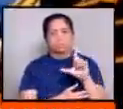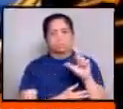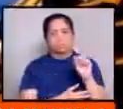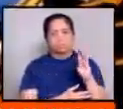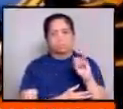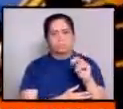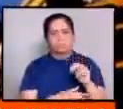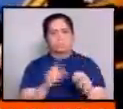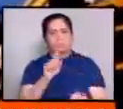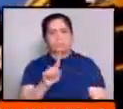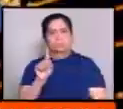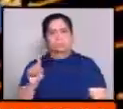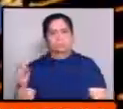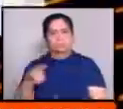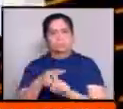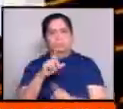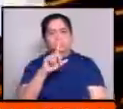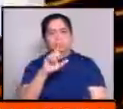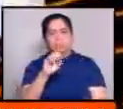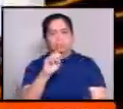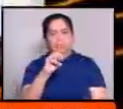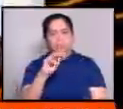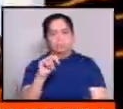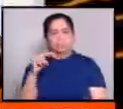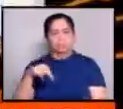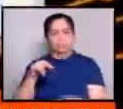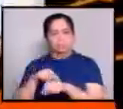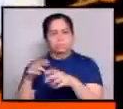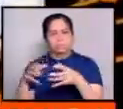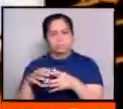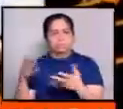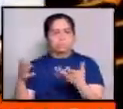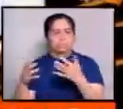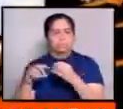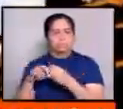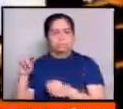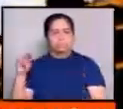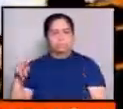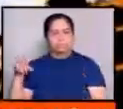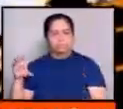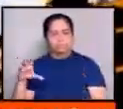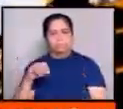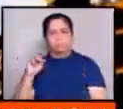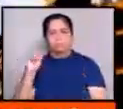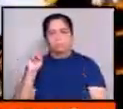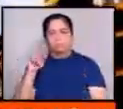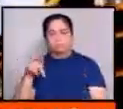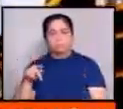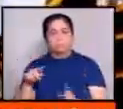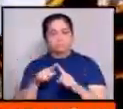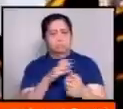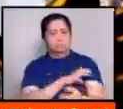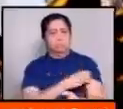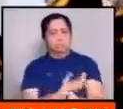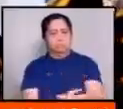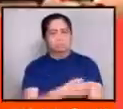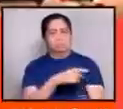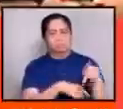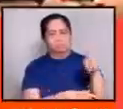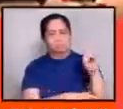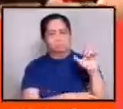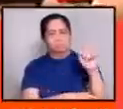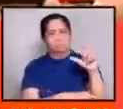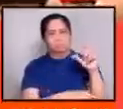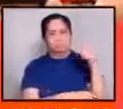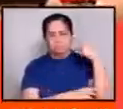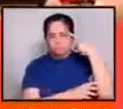PDP-Laban at tigi-isa mula sa Lakas CMD, Nationalista Party at posibleng sa NPC at NUP. Pero kumpiyansa sa PDP-Laban